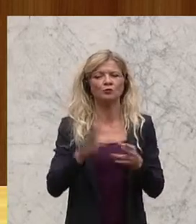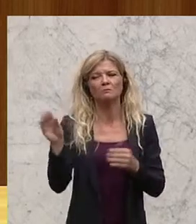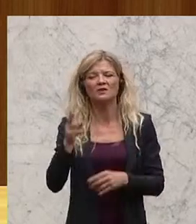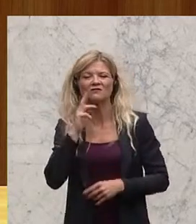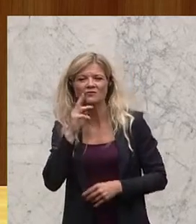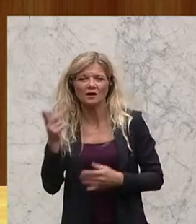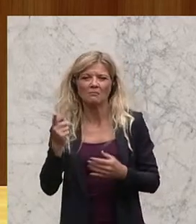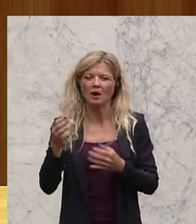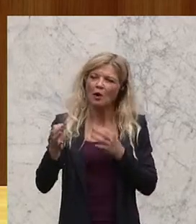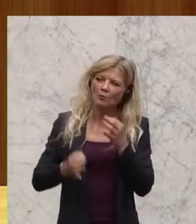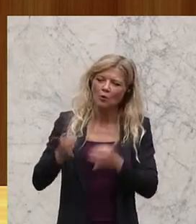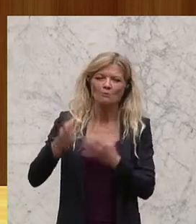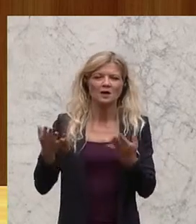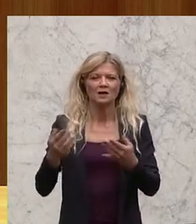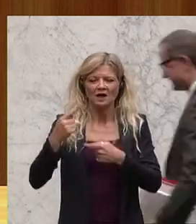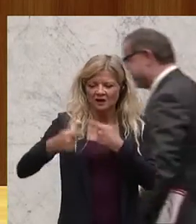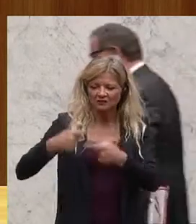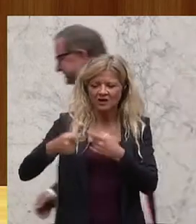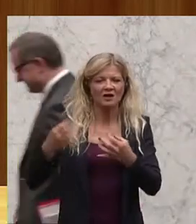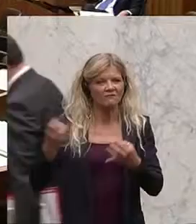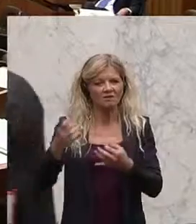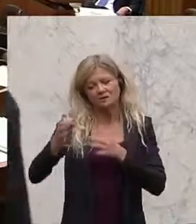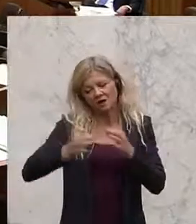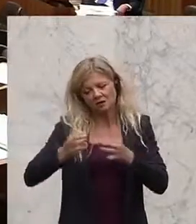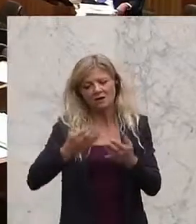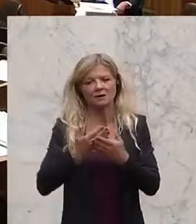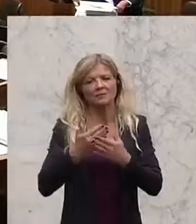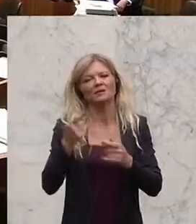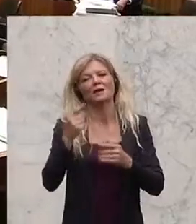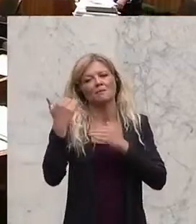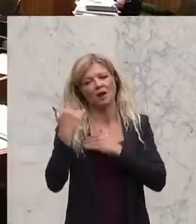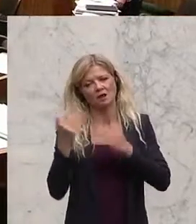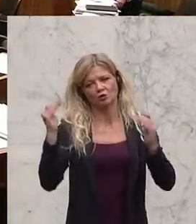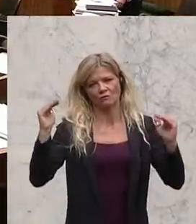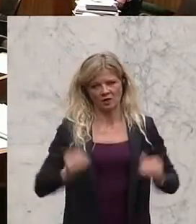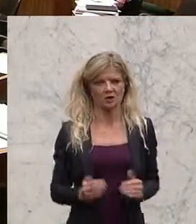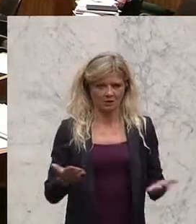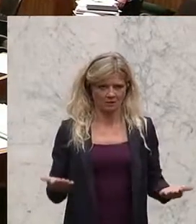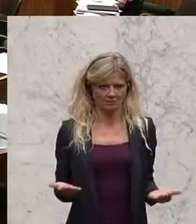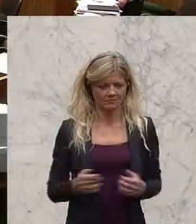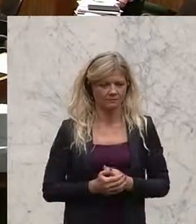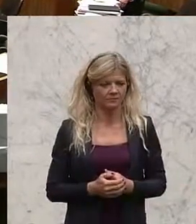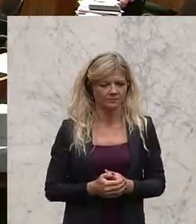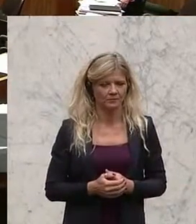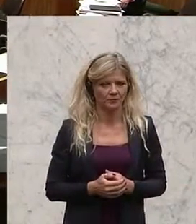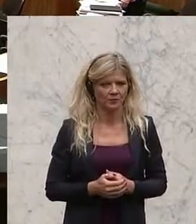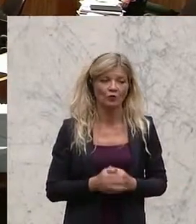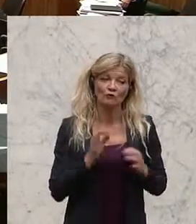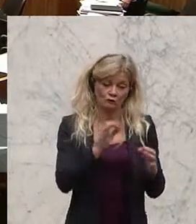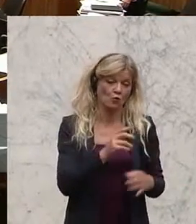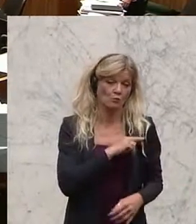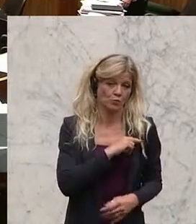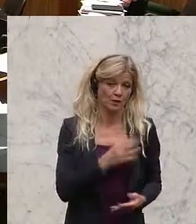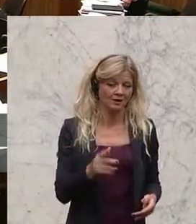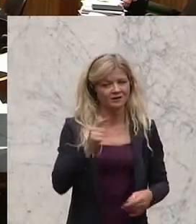Strategien zu entwickeln, dass die Belastung so gering als möglich wird. Der zweite Teil, der für mich auch sehr wichtig ist, ich